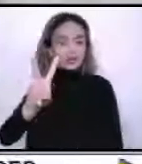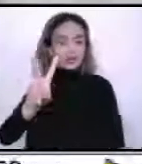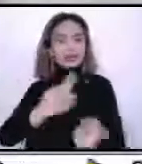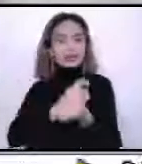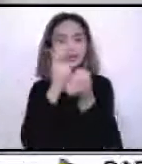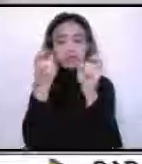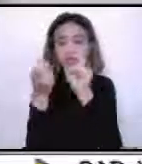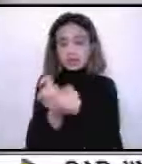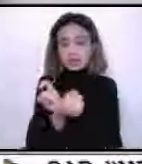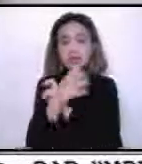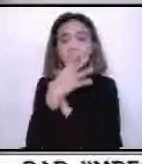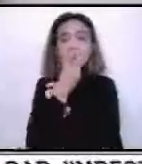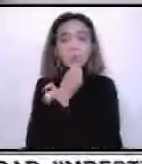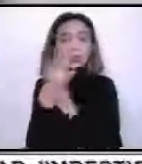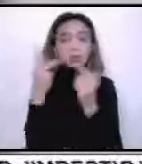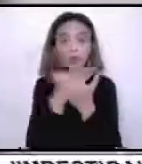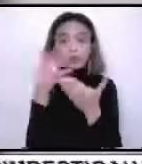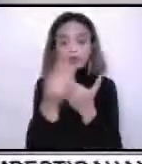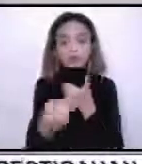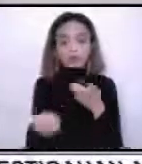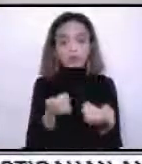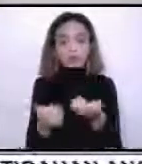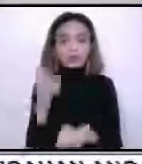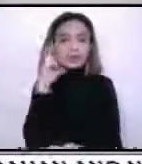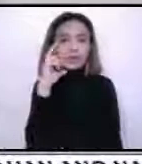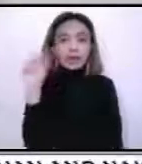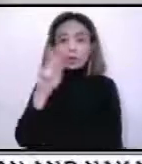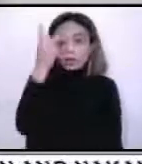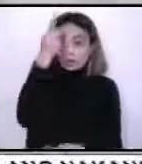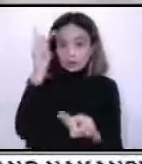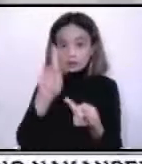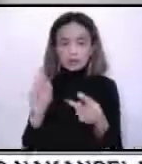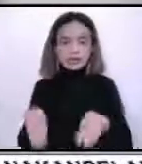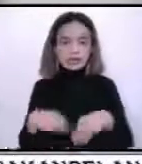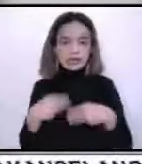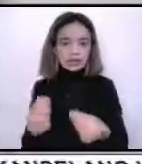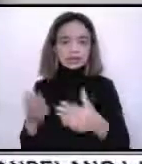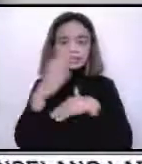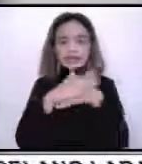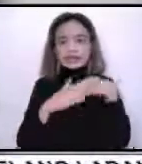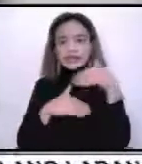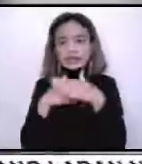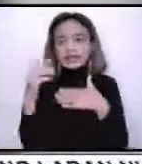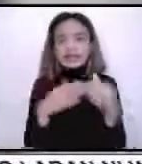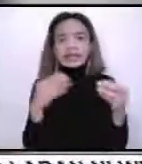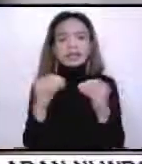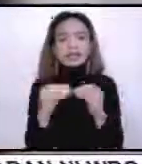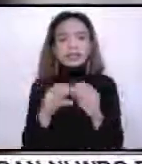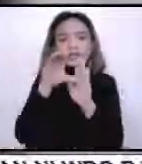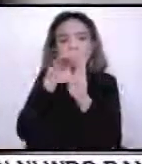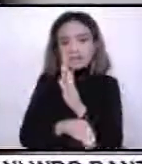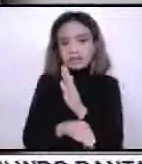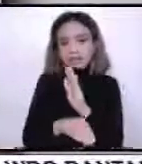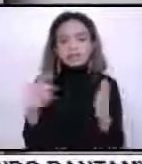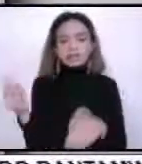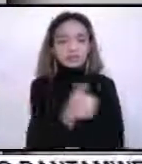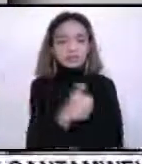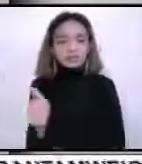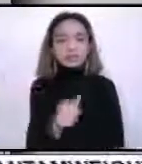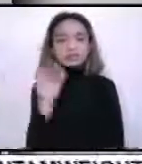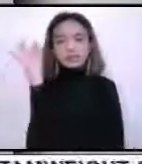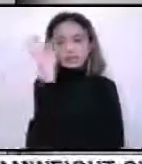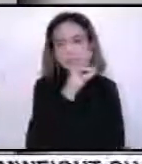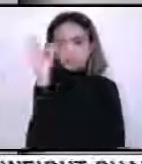Administrasyong Duterte sa layuning mabigyan ng komportable at abot-kayang transportasyon ng mga Pilipino.